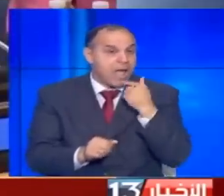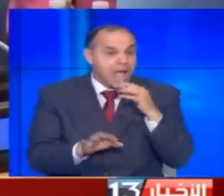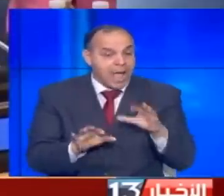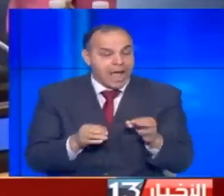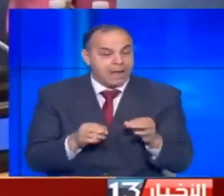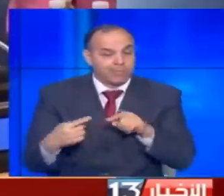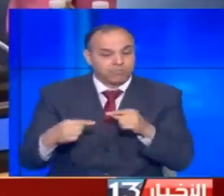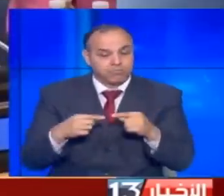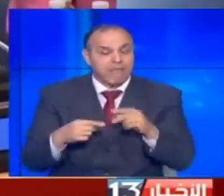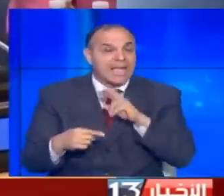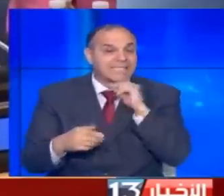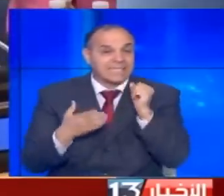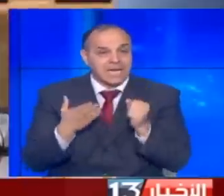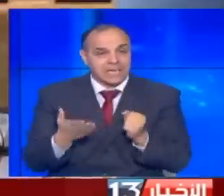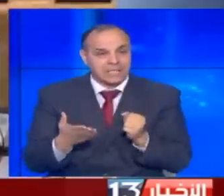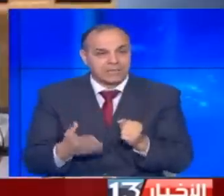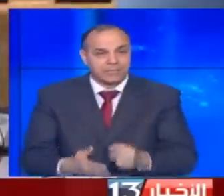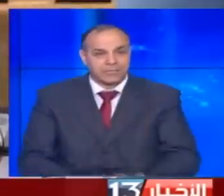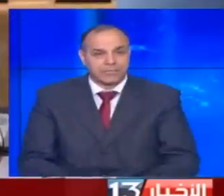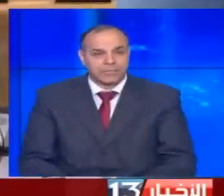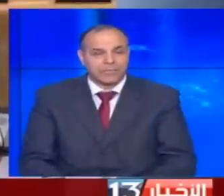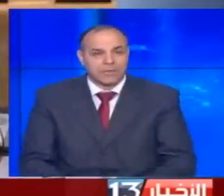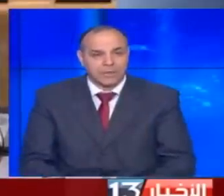الصراع مع المحتل الاسرائيلي